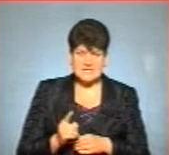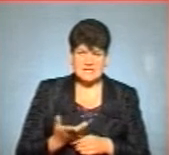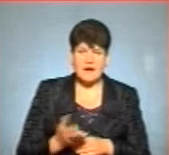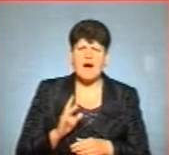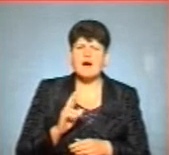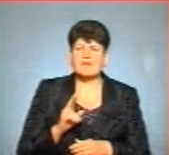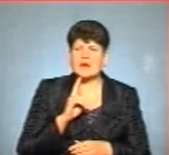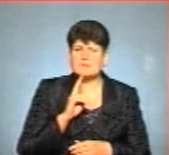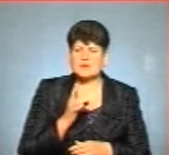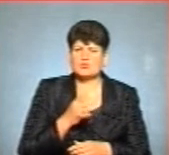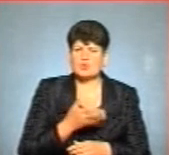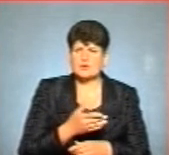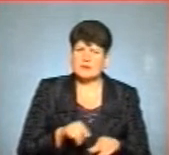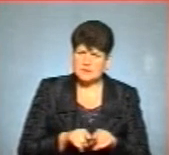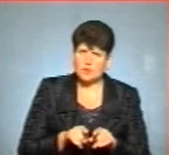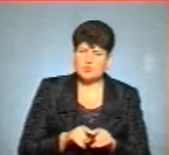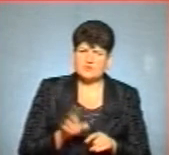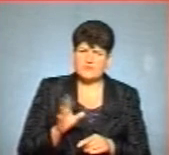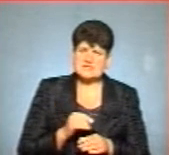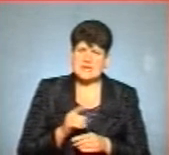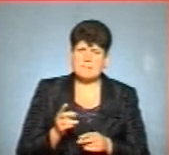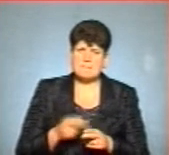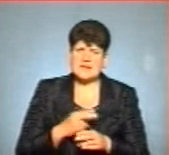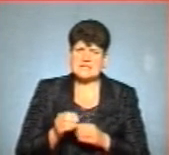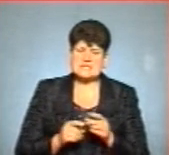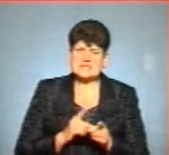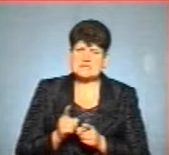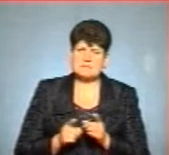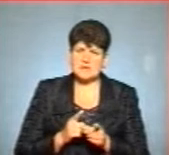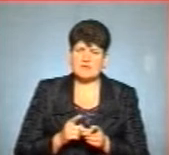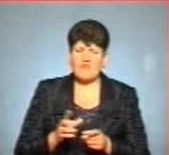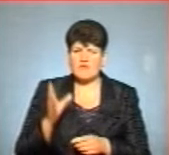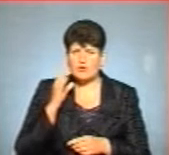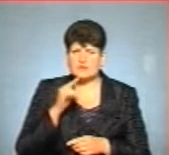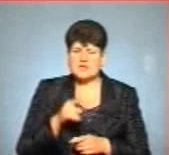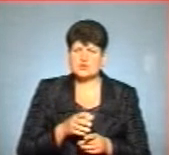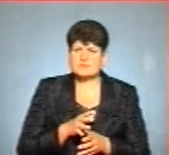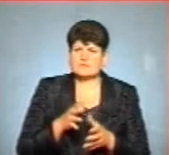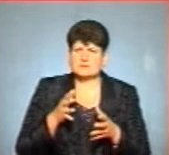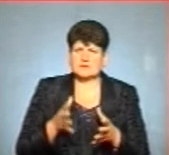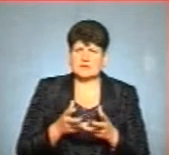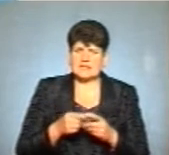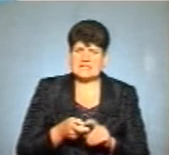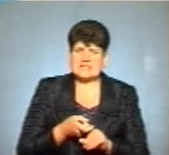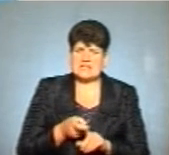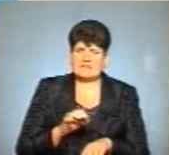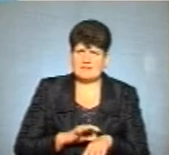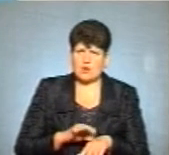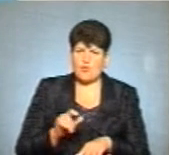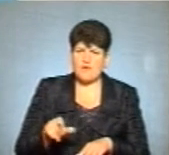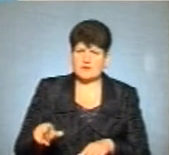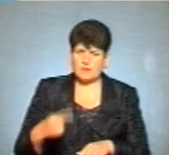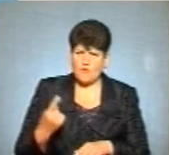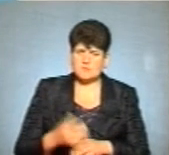Кременецького району, там також все без змін, враховуючи те, що найбільша кількість інфікованих в області?